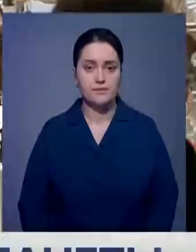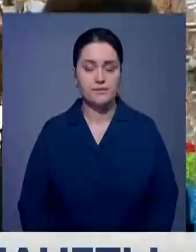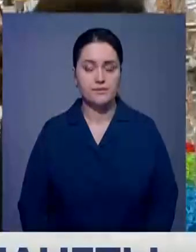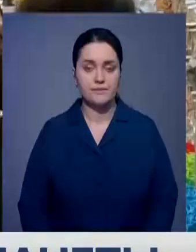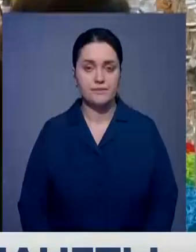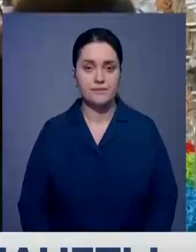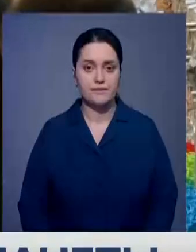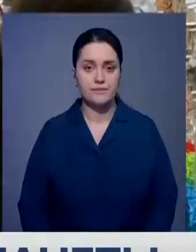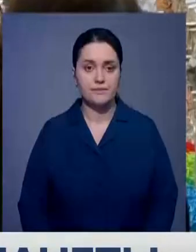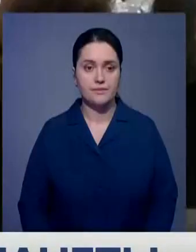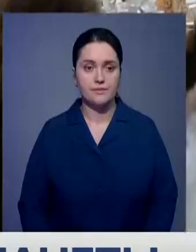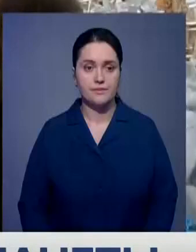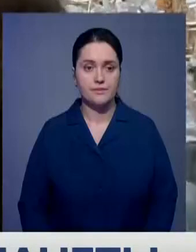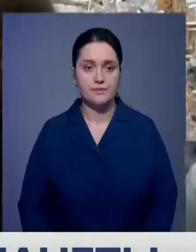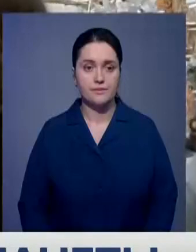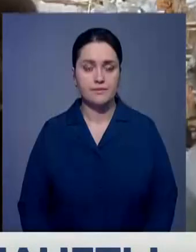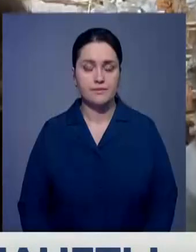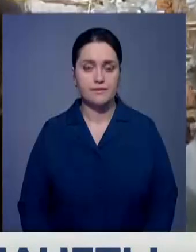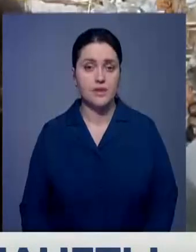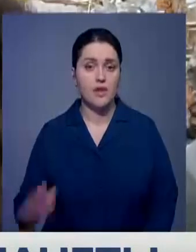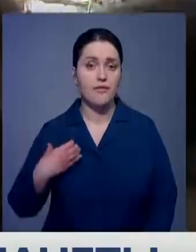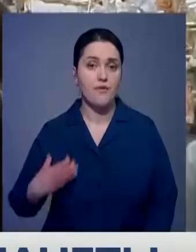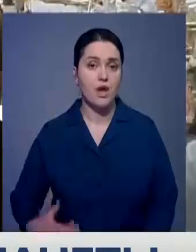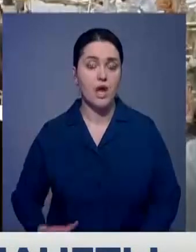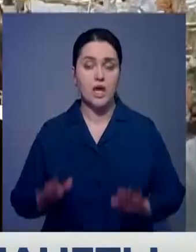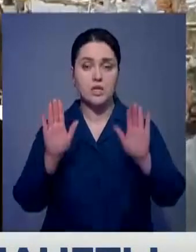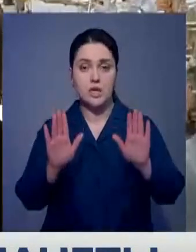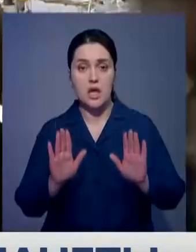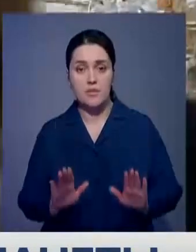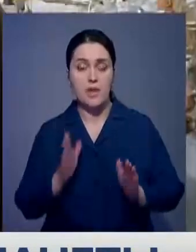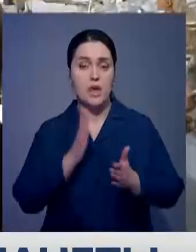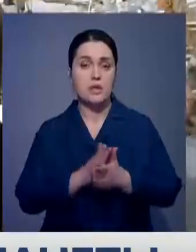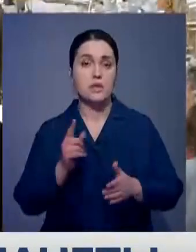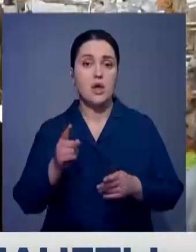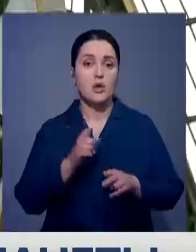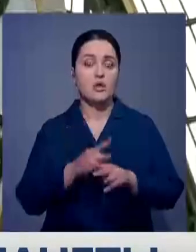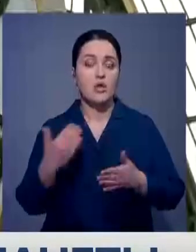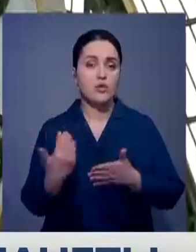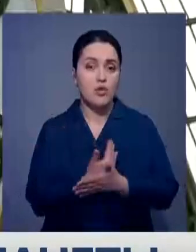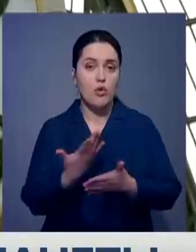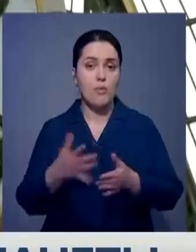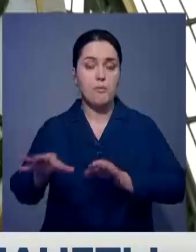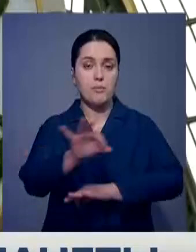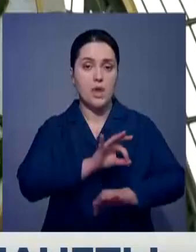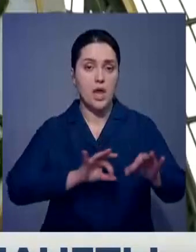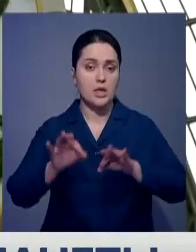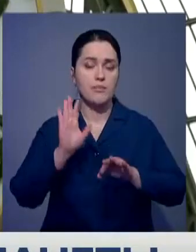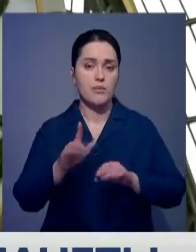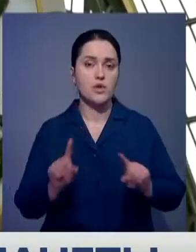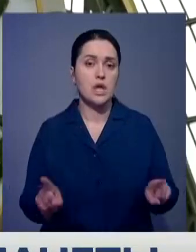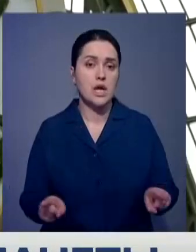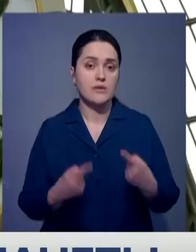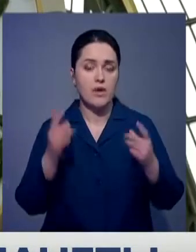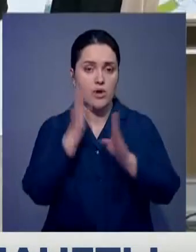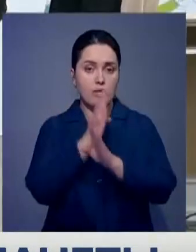Под сводами Гран-Пале собрано, похоже, все будущее мировой экономики. В представлении новаторов оно ориентировано на устойчивое развитие